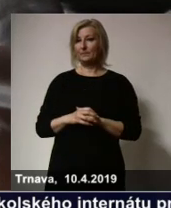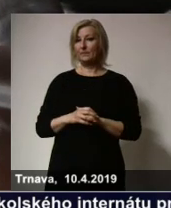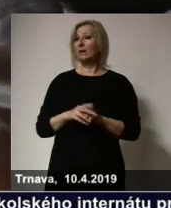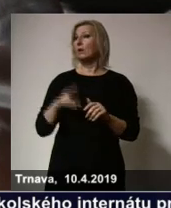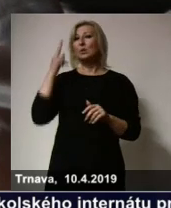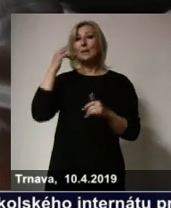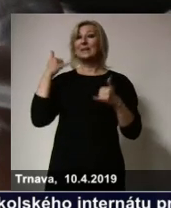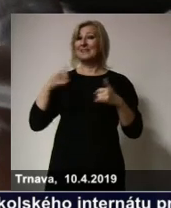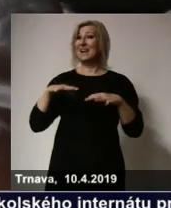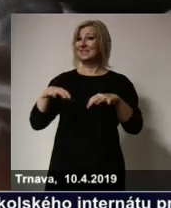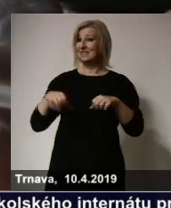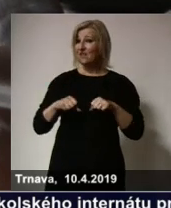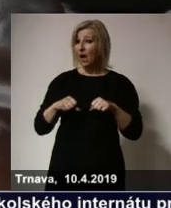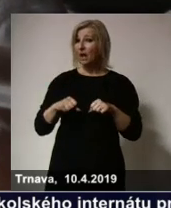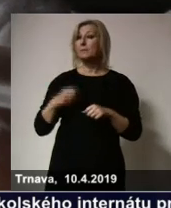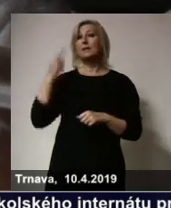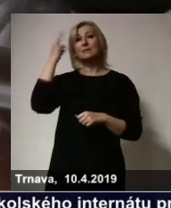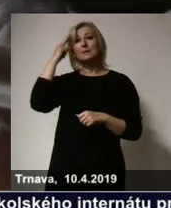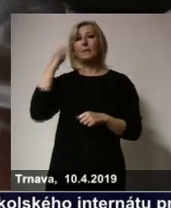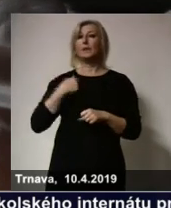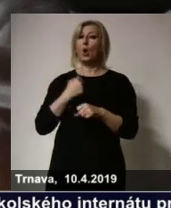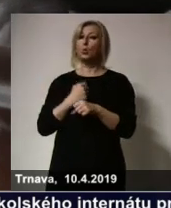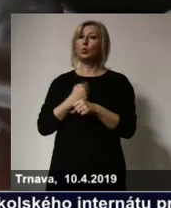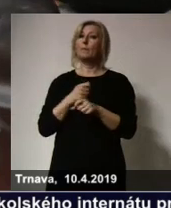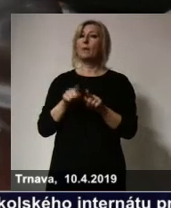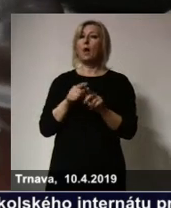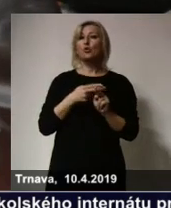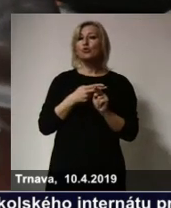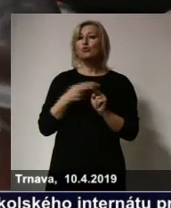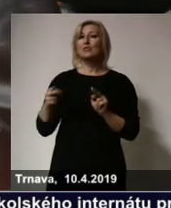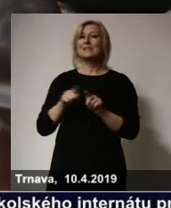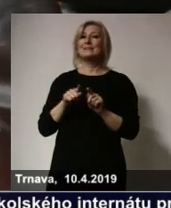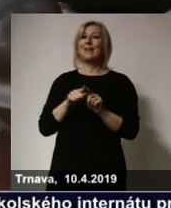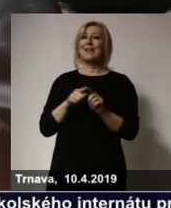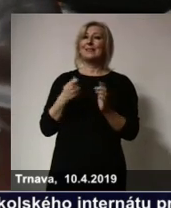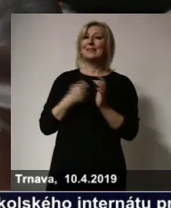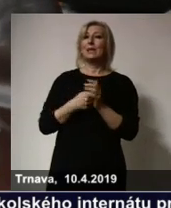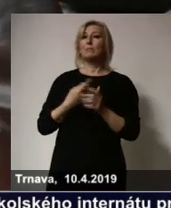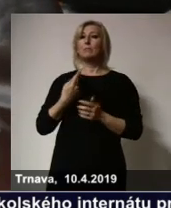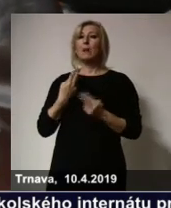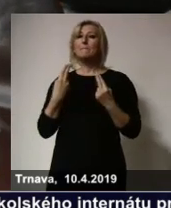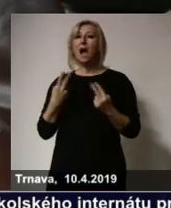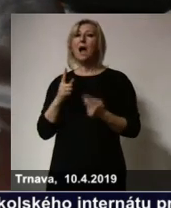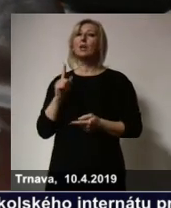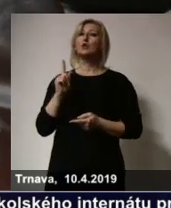teraz, zakladá to, že sa vytvorí ako keby čistejšia forma vlastníctva v rámci areálu danej